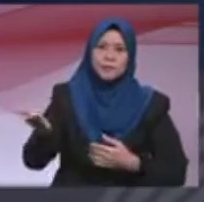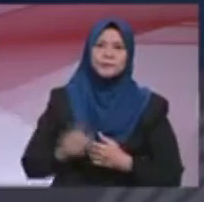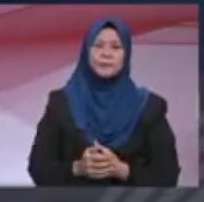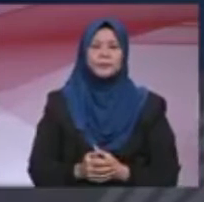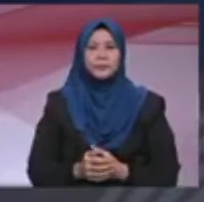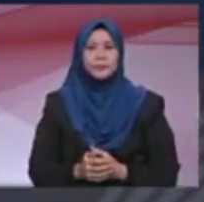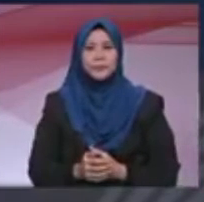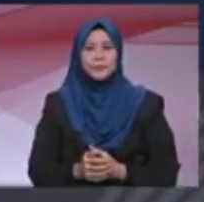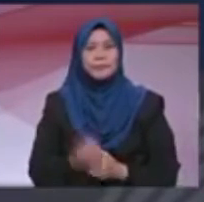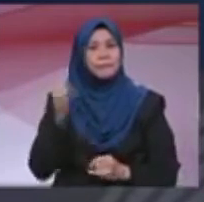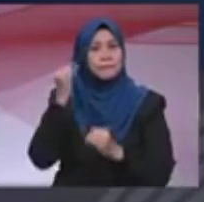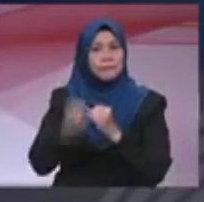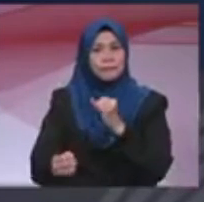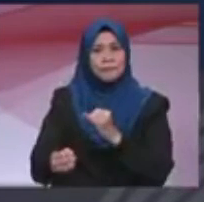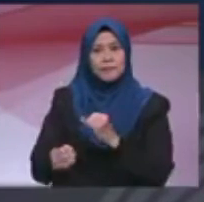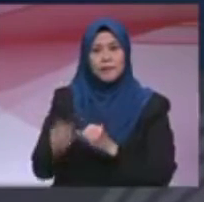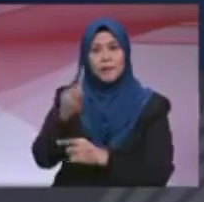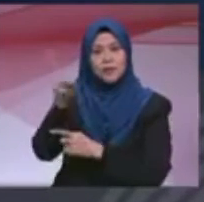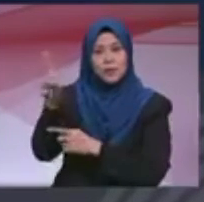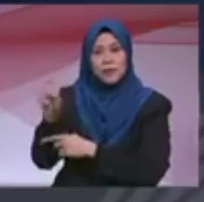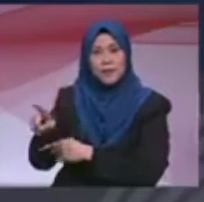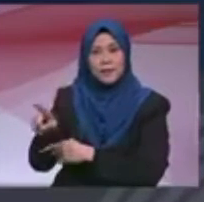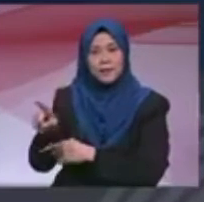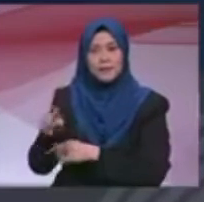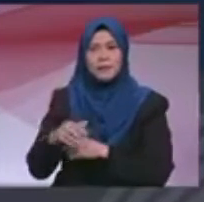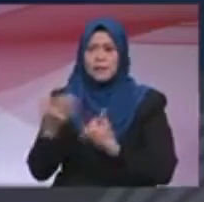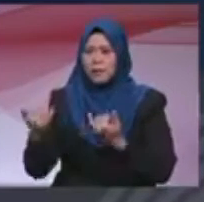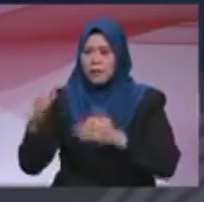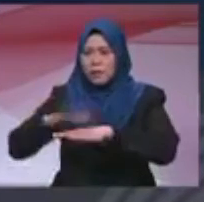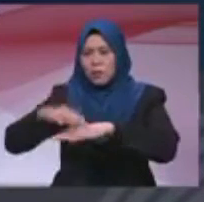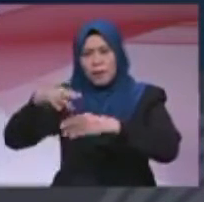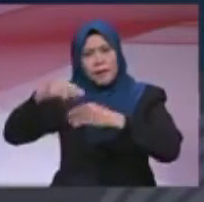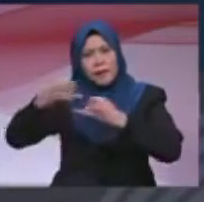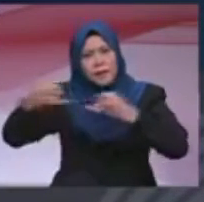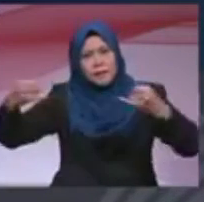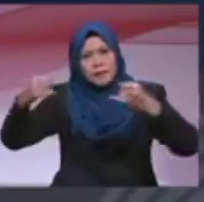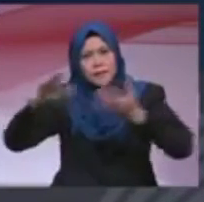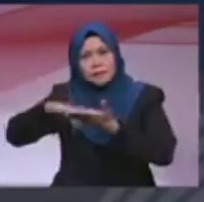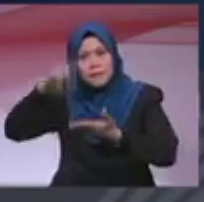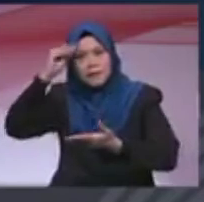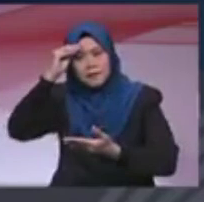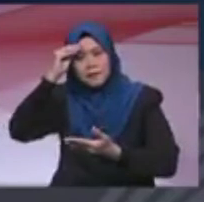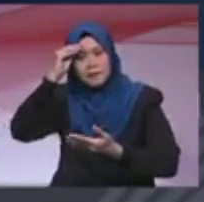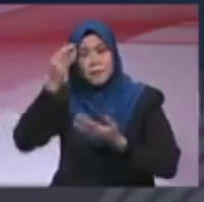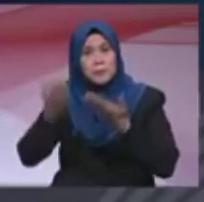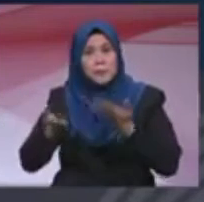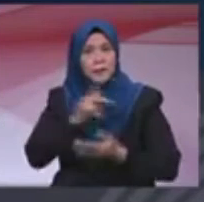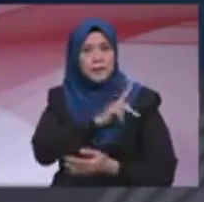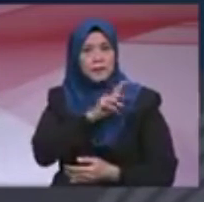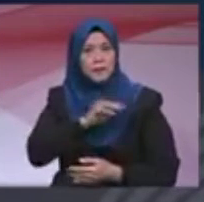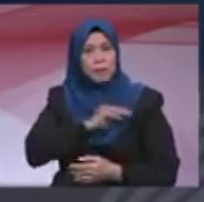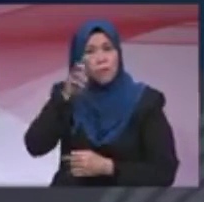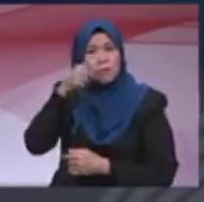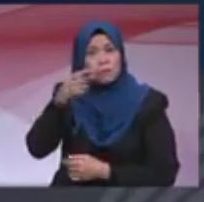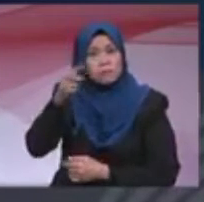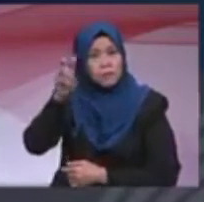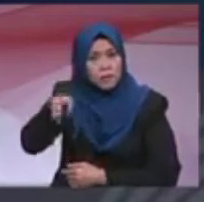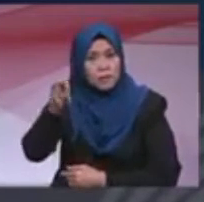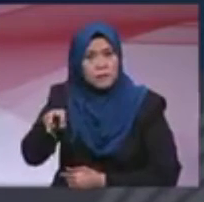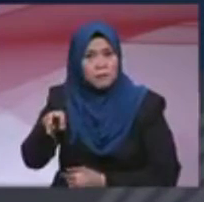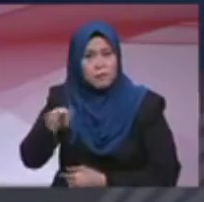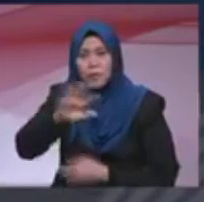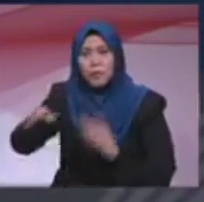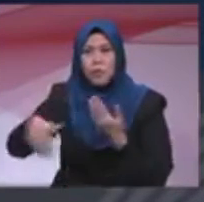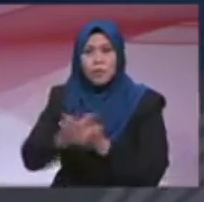question. Saya nak tanya mengenai the online learning. Will the ministry be make it compulsory for